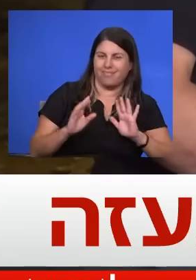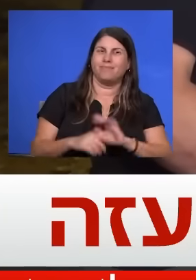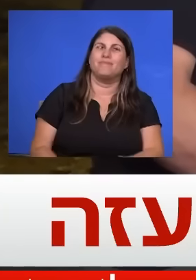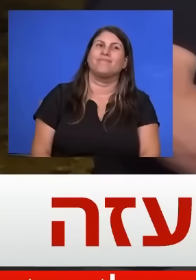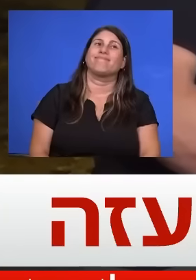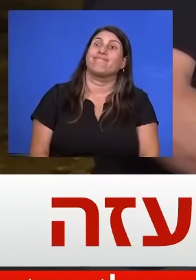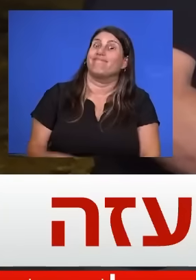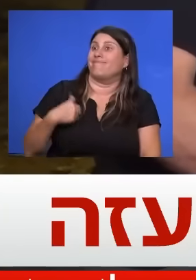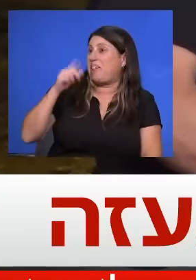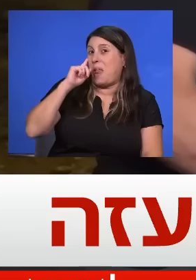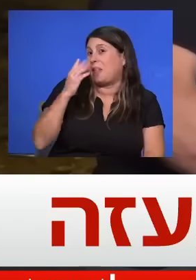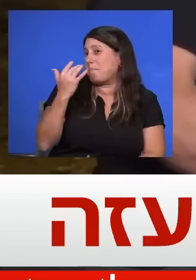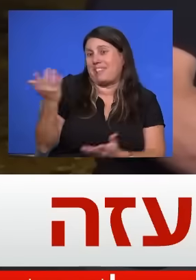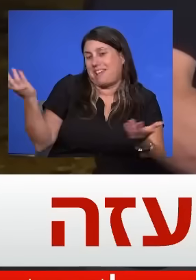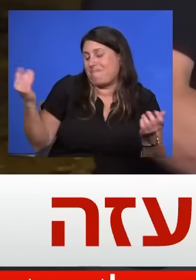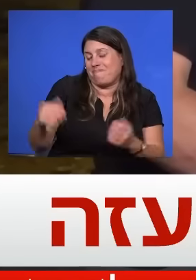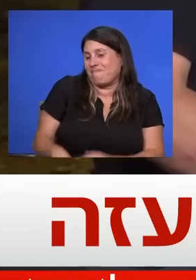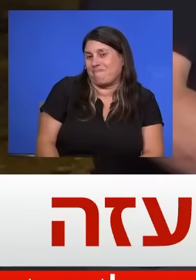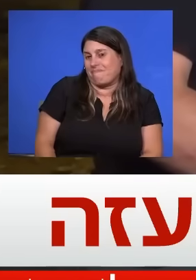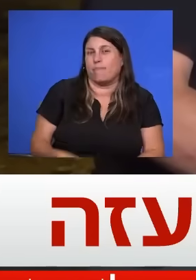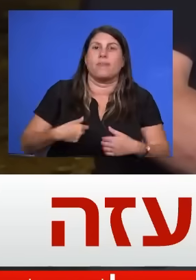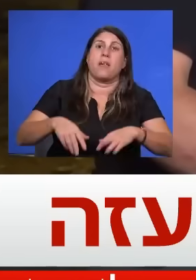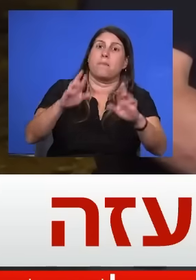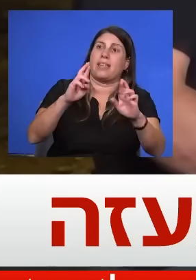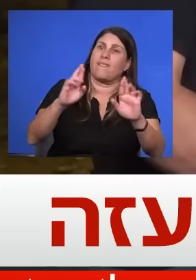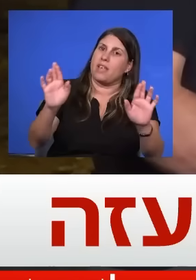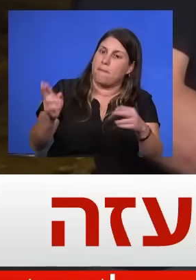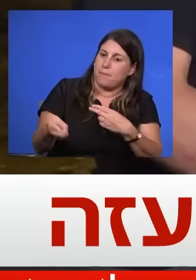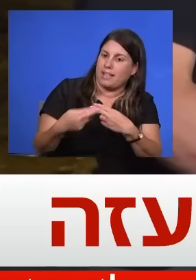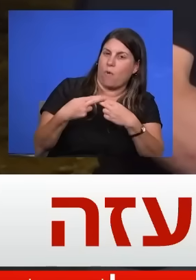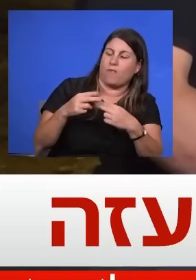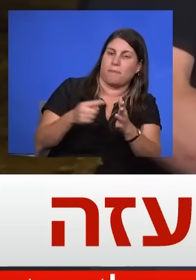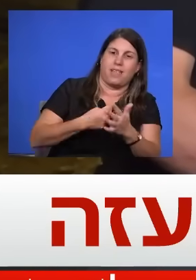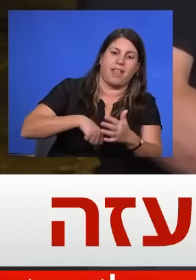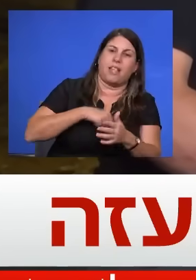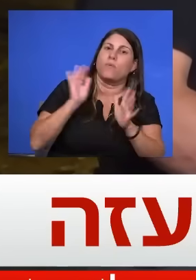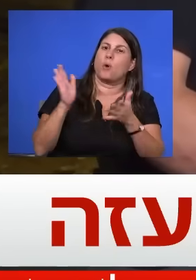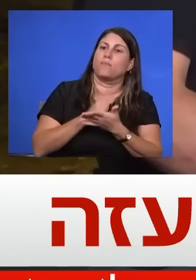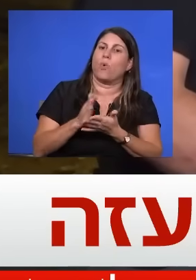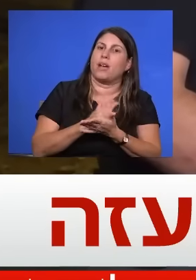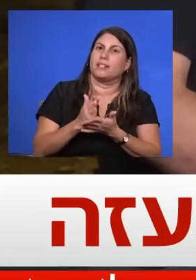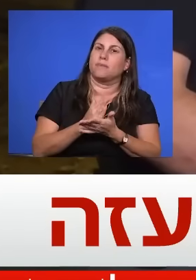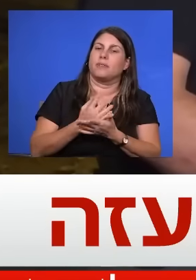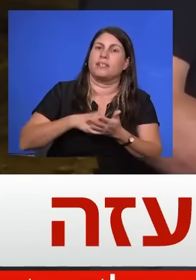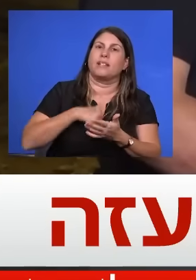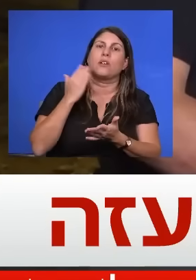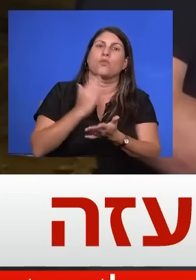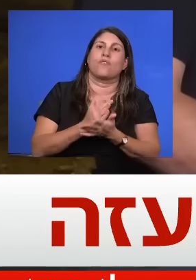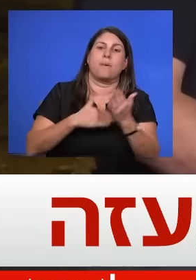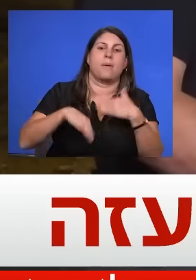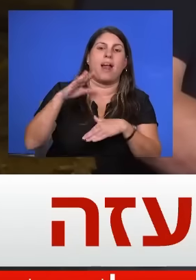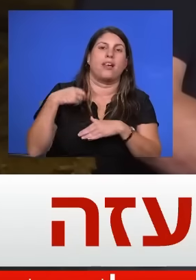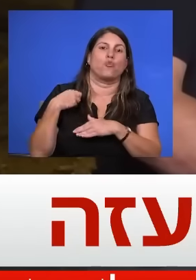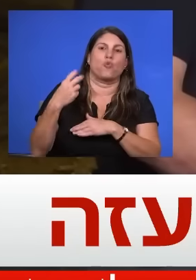אוקיי. מקווה שזה יגיע בקרוב, כי אנחנו מאוד מוכנים. אנחנו כבר מעל שבועיים